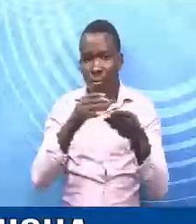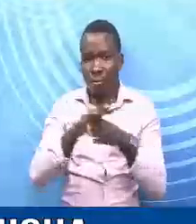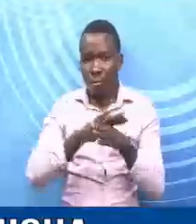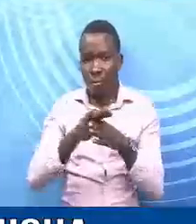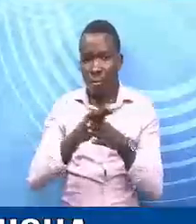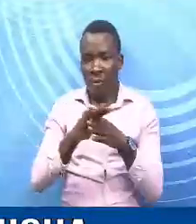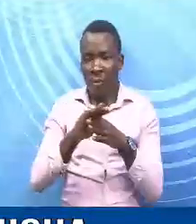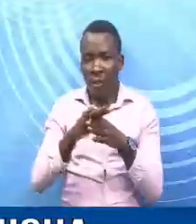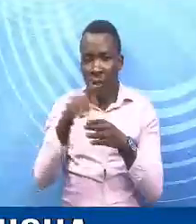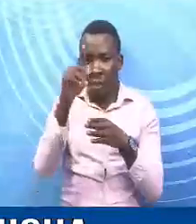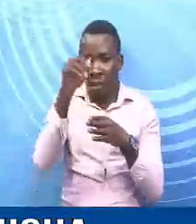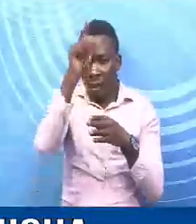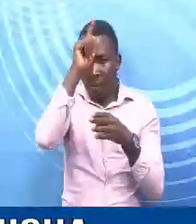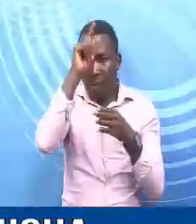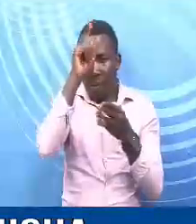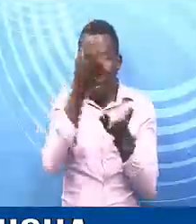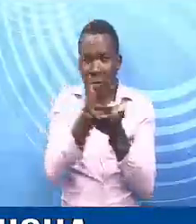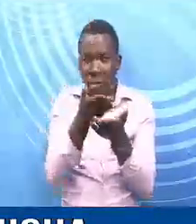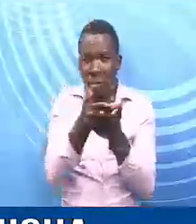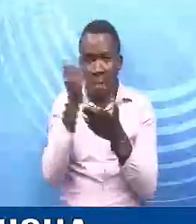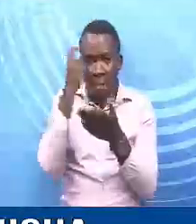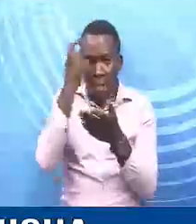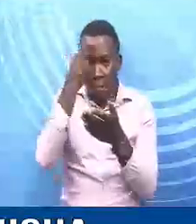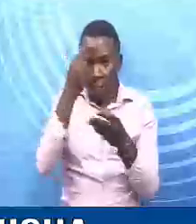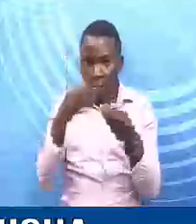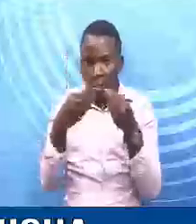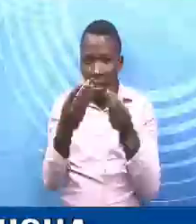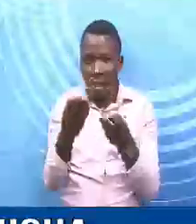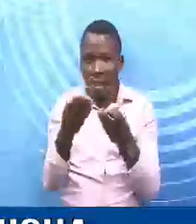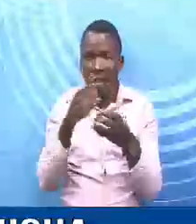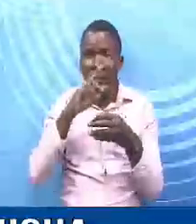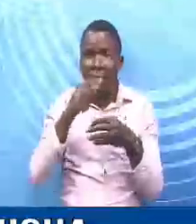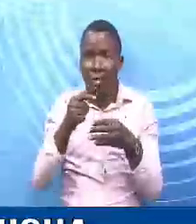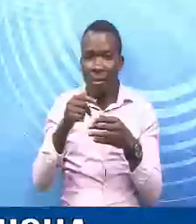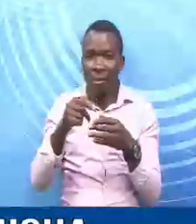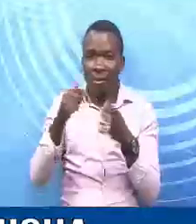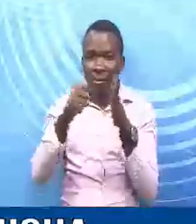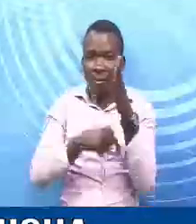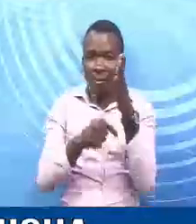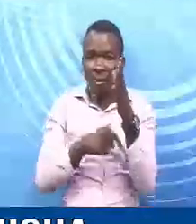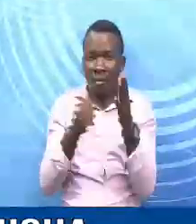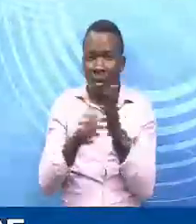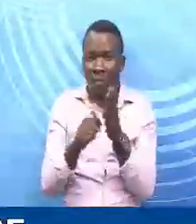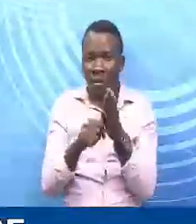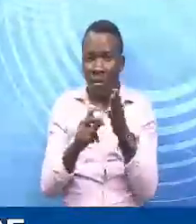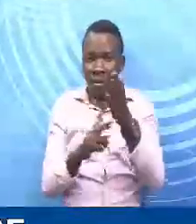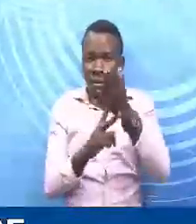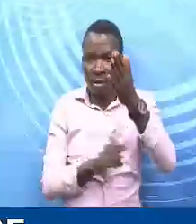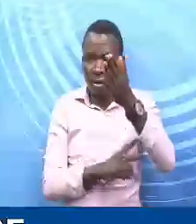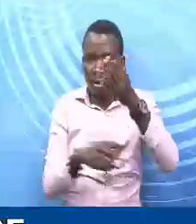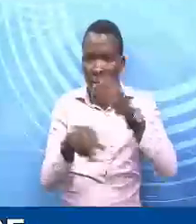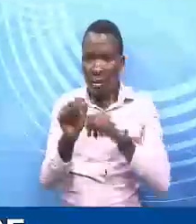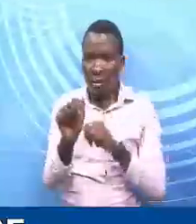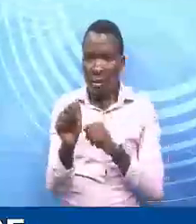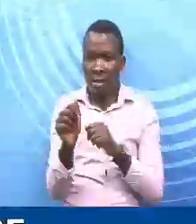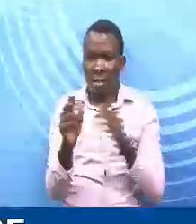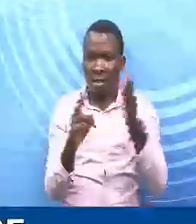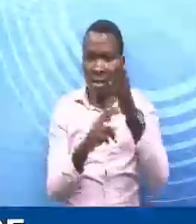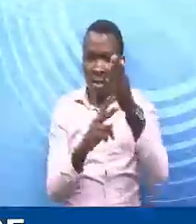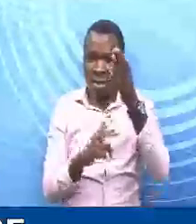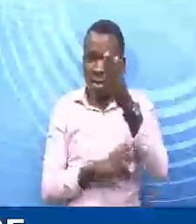bahera basaba ubuyobozi ko bwatanga igisubizo kirambye ku kibazo cy'iri teme. Kiro cyatugize ingaruka cyatutwariye abana bavuye ku